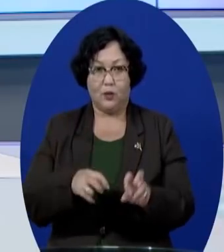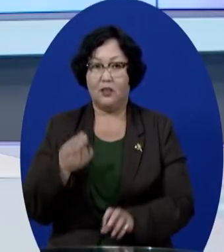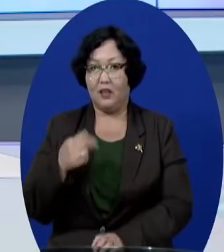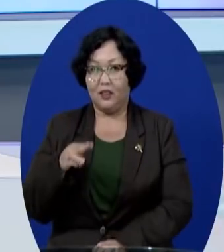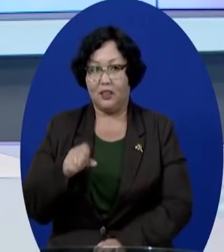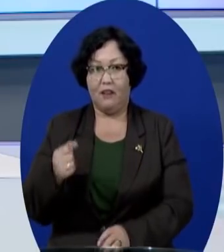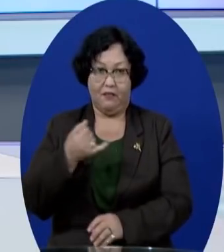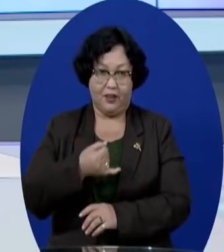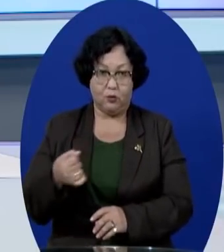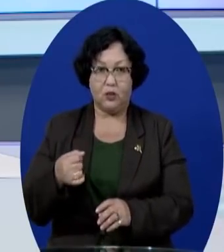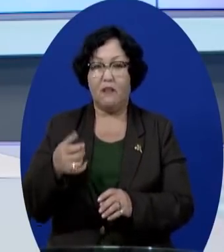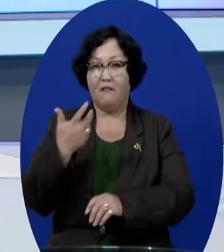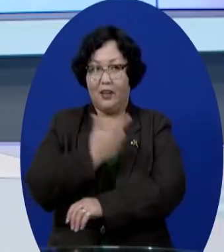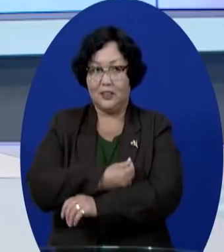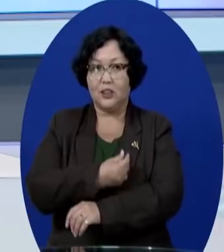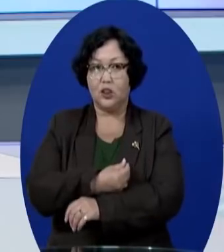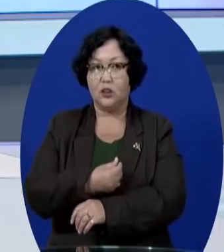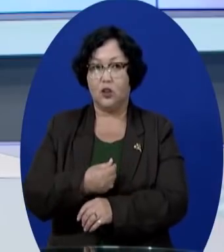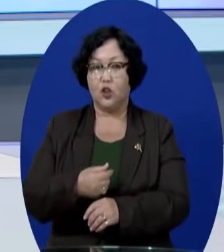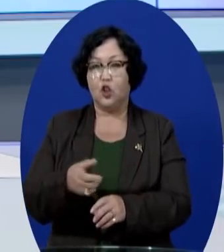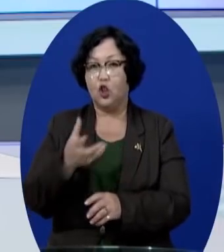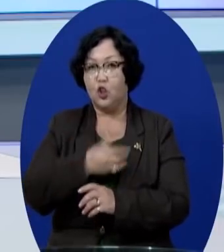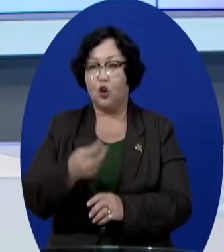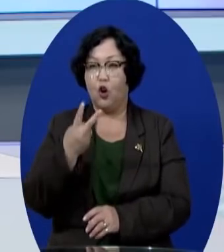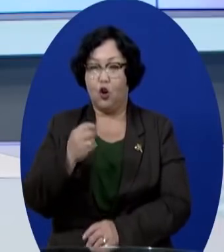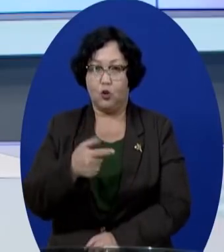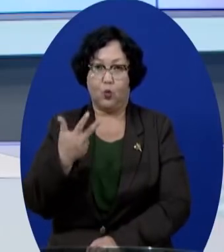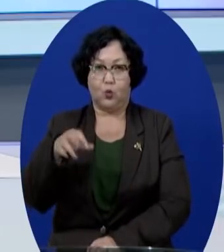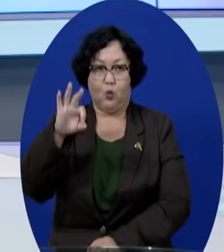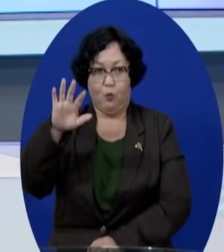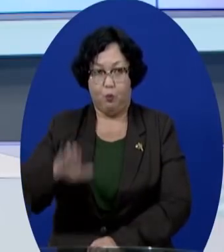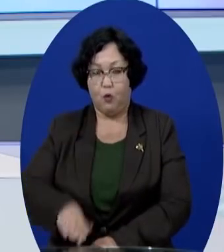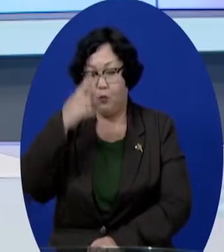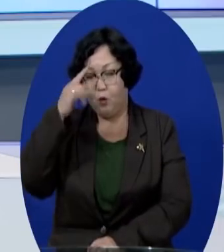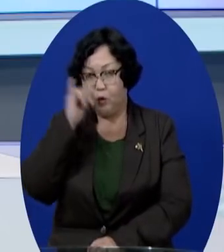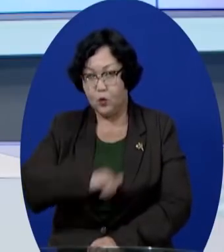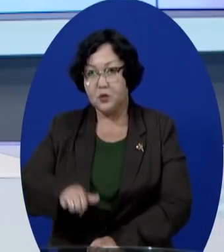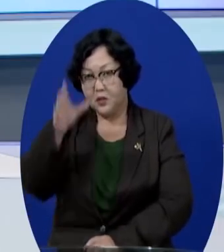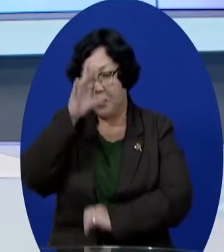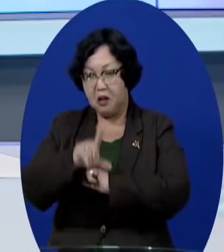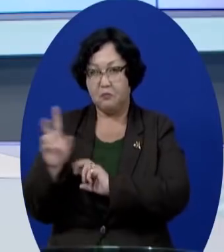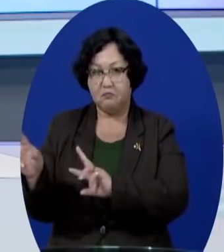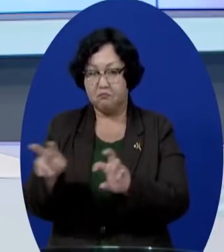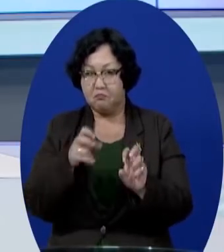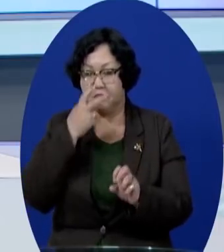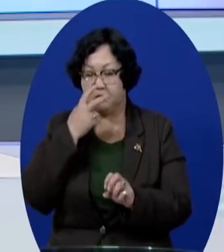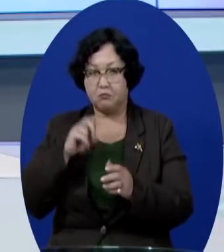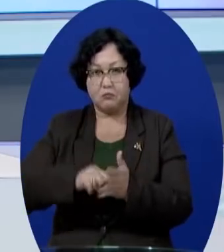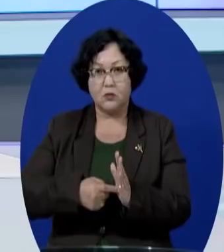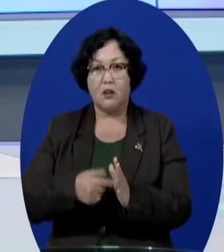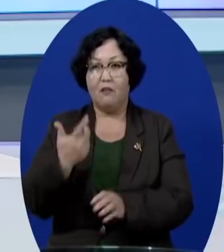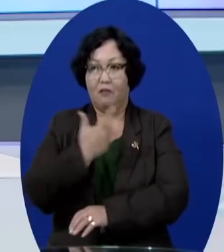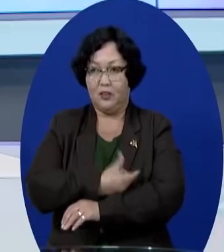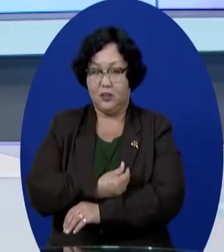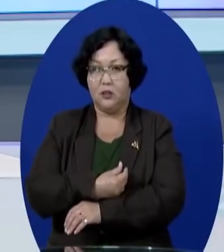вакцины нөлөө 20-30% бууруулж байгааг тогтоосон байна. За харин манай улсын эрдэмтдийн тооцоолж байгаагаар вакцины эсэргүүцэх чадварыг